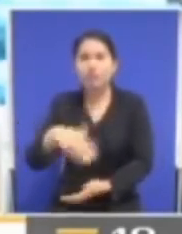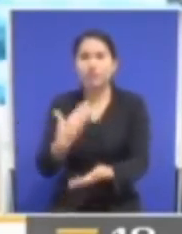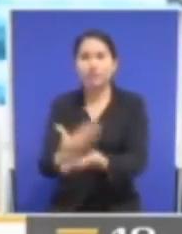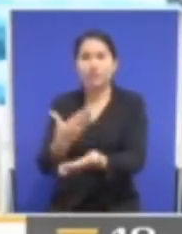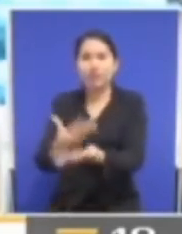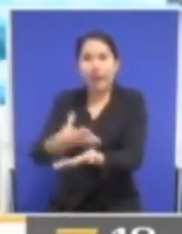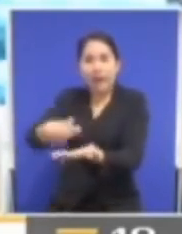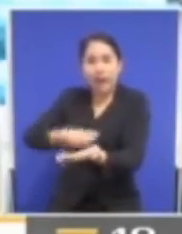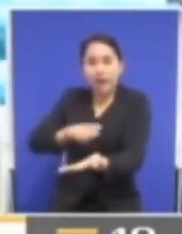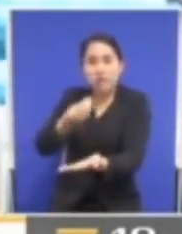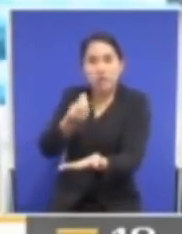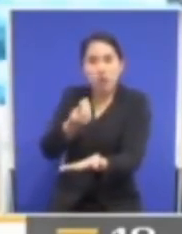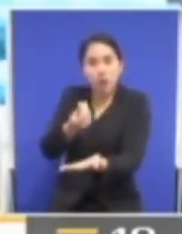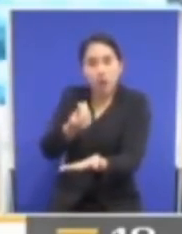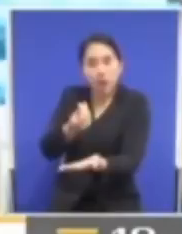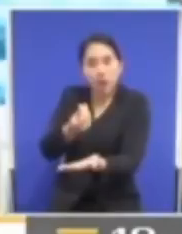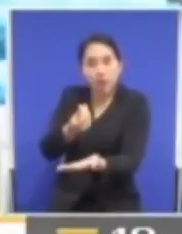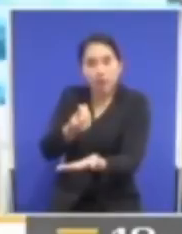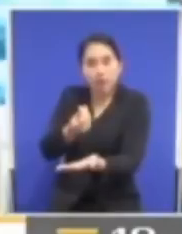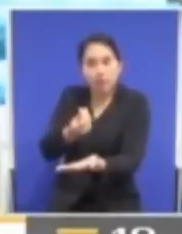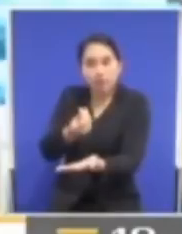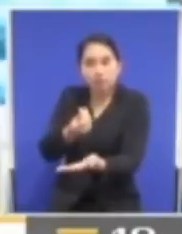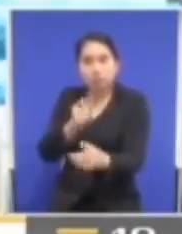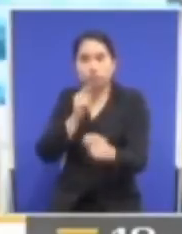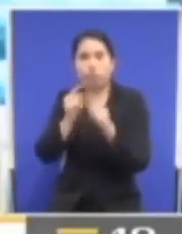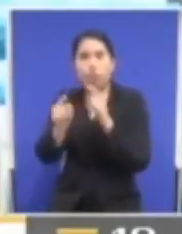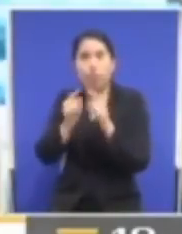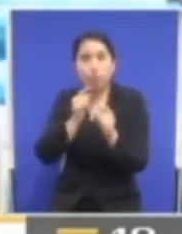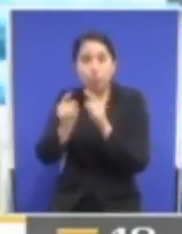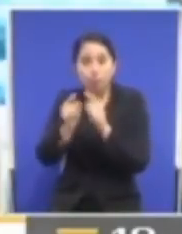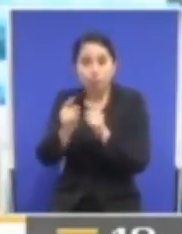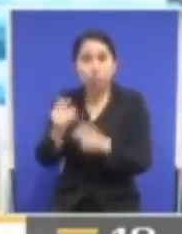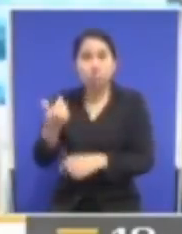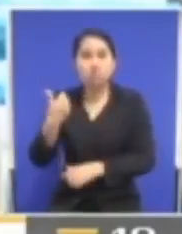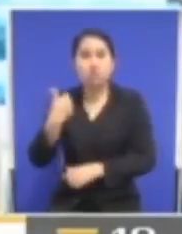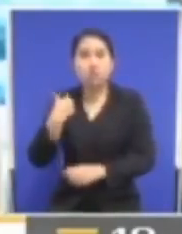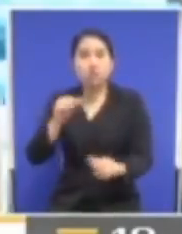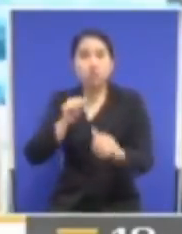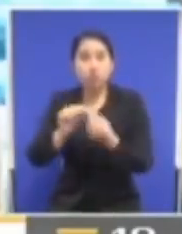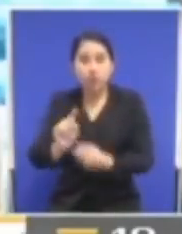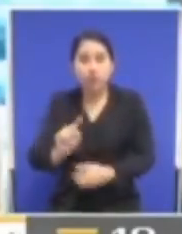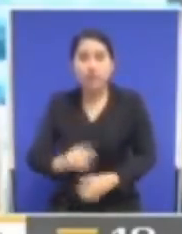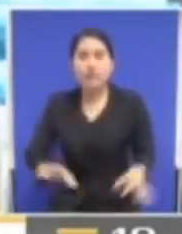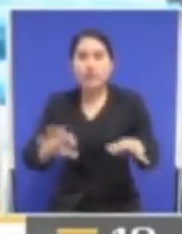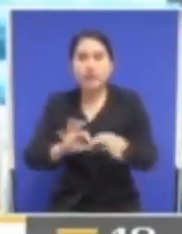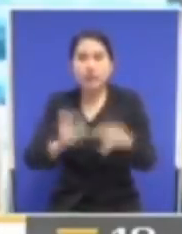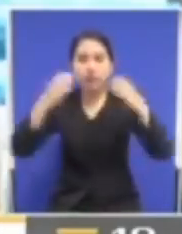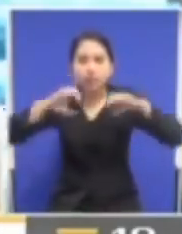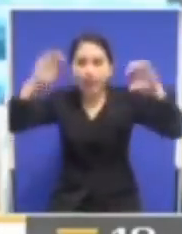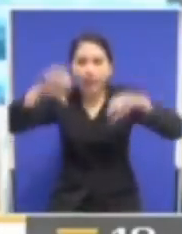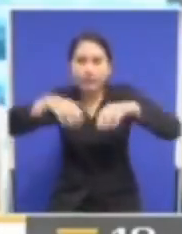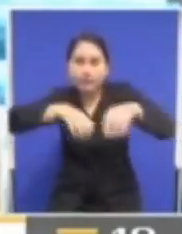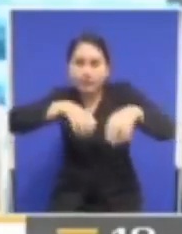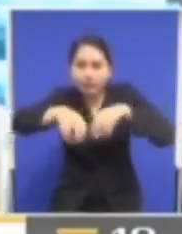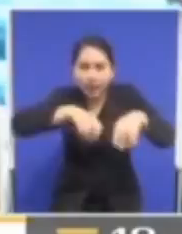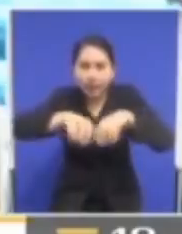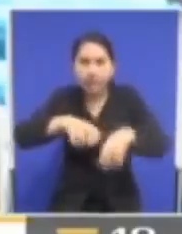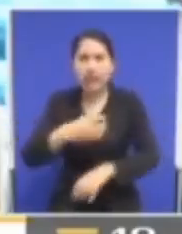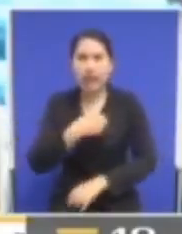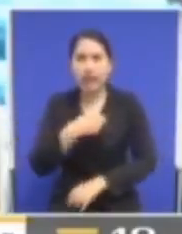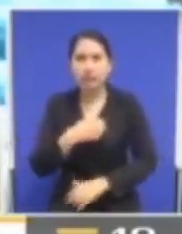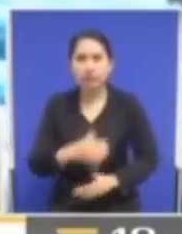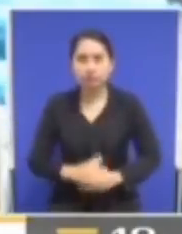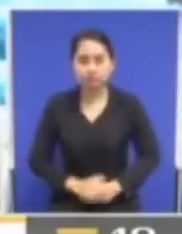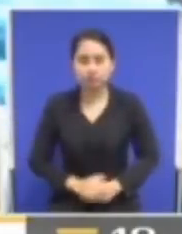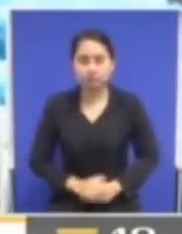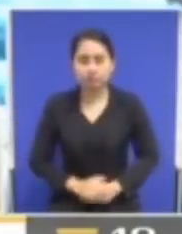านี้มาติดต่อท่านเนี่ยท่านยังไม่ทราบหรือครับว่ามันคือการเคลื่อนไหวที่จะตัดตั้งรัฐบาลมันโยงไปยังพ